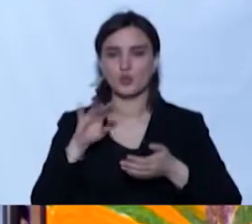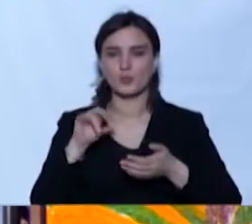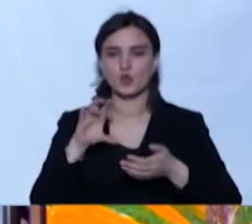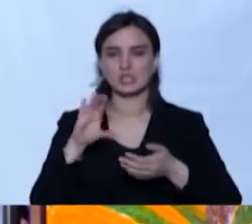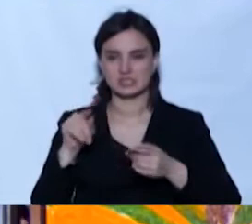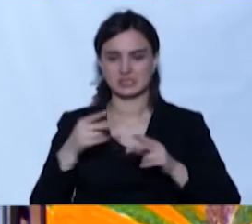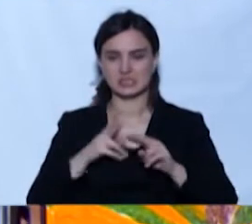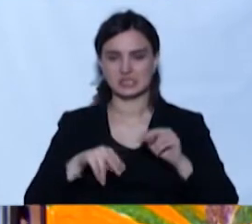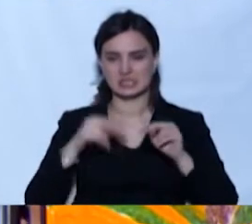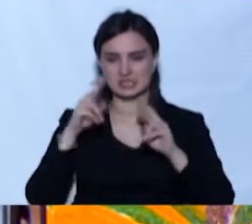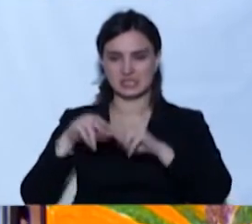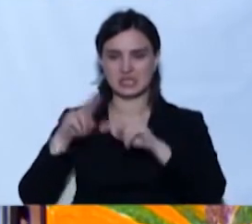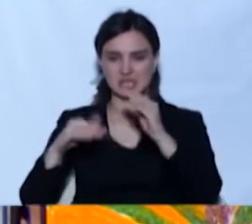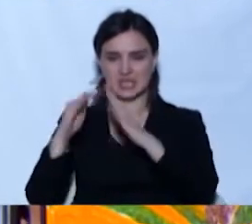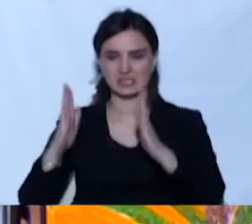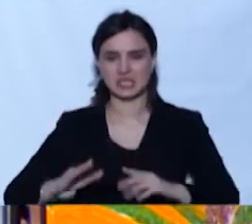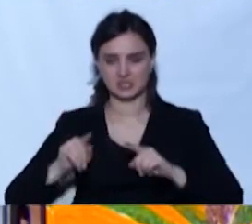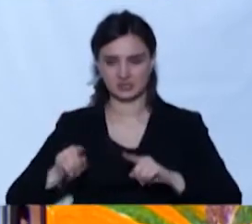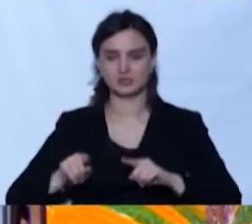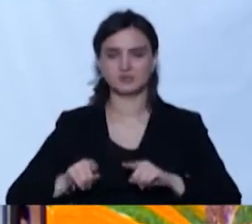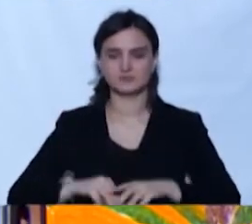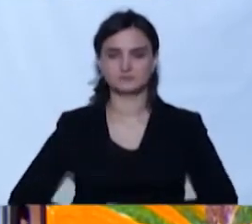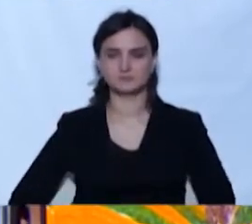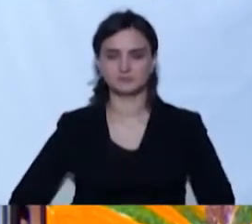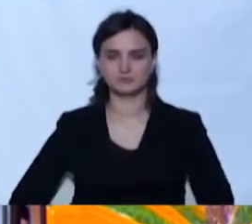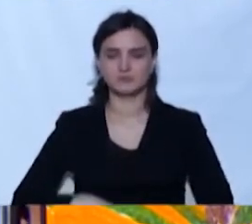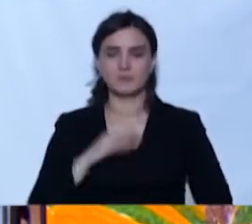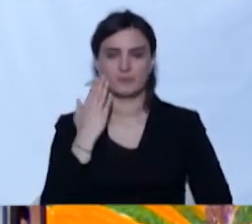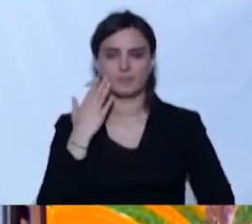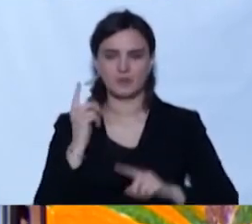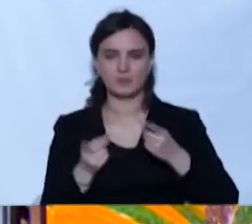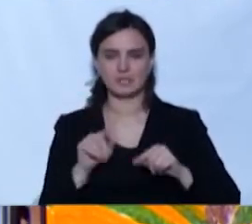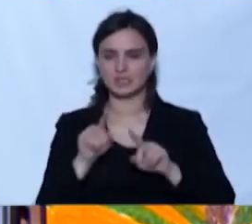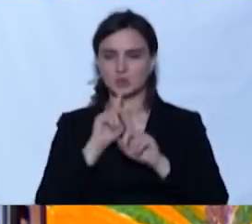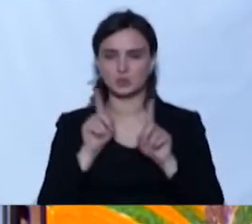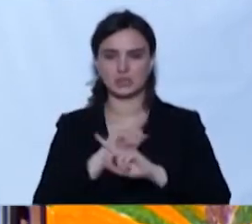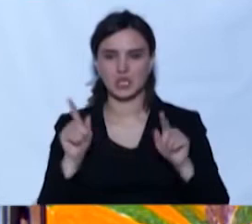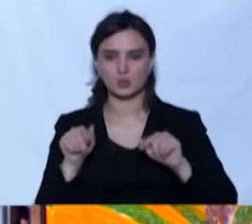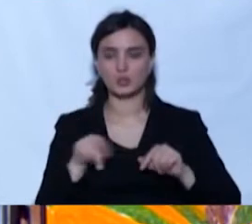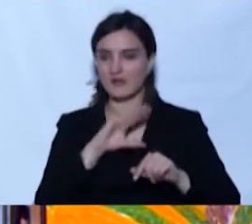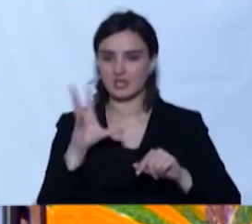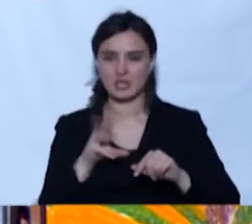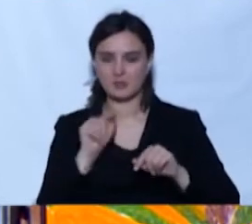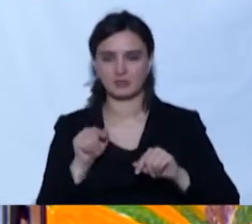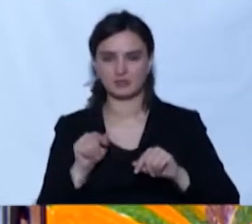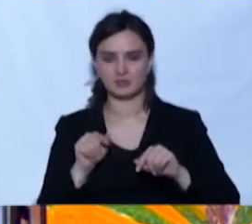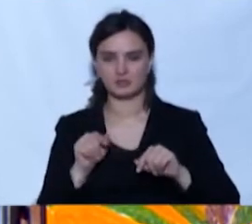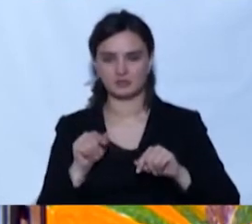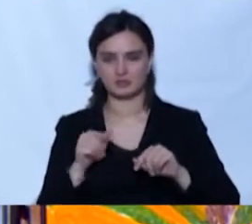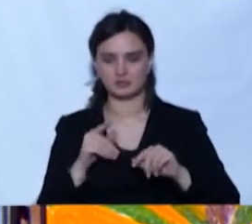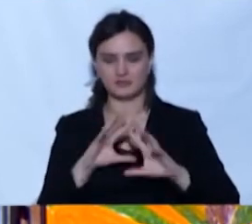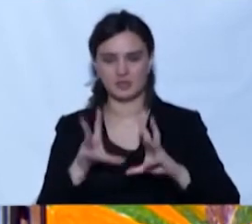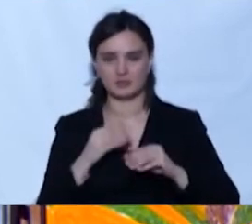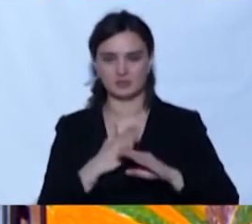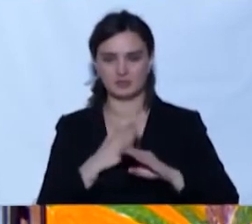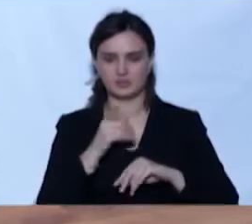ამ თვალსაზრისით მართლაც უნიკალურია, იმიტომ რომ ყველაფერი აბსოლუტურად გათვლილია. გარდა